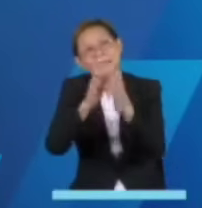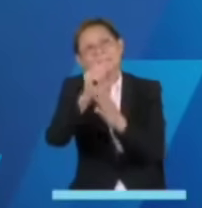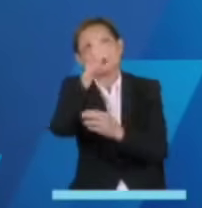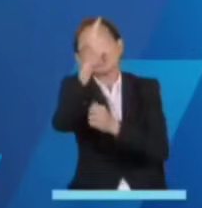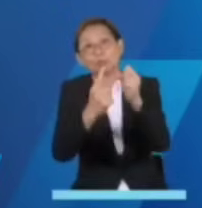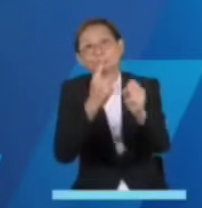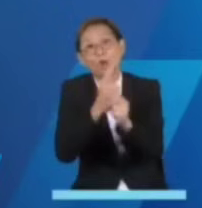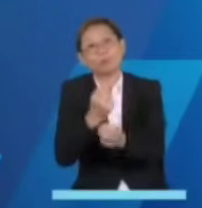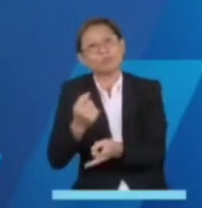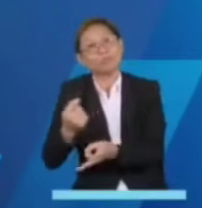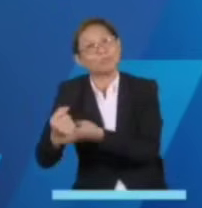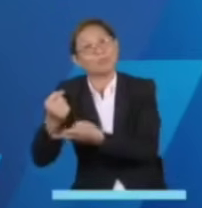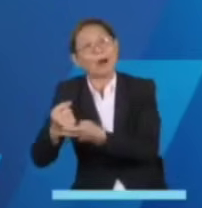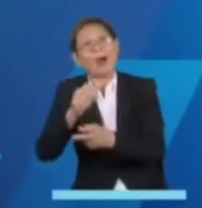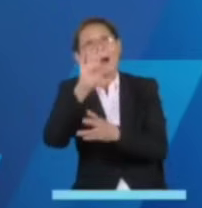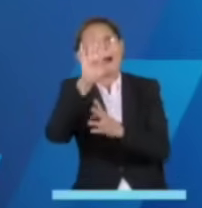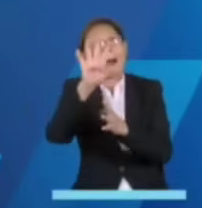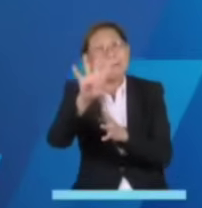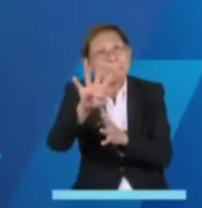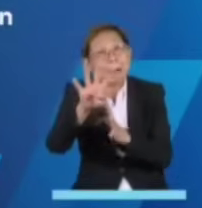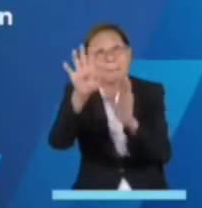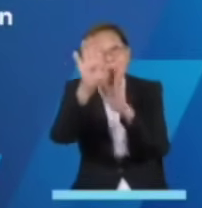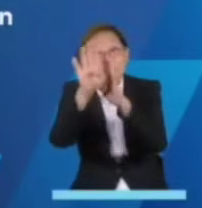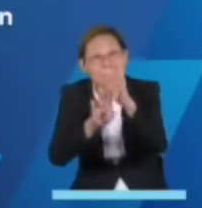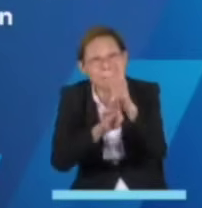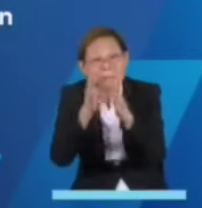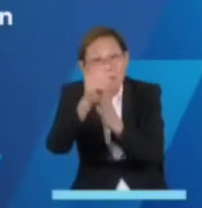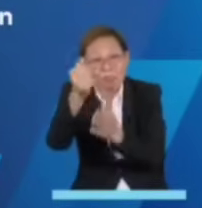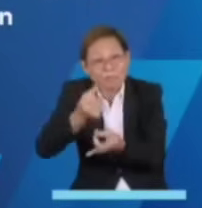ringgit setahun. Yang 4 bilion yang